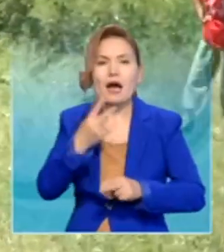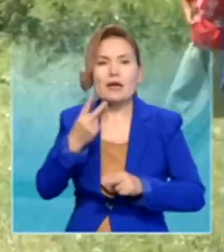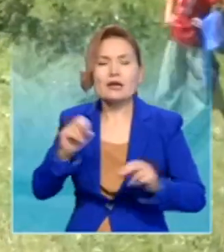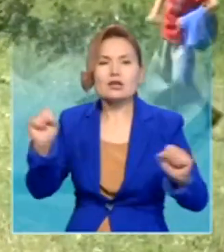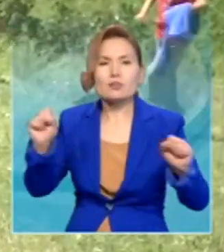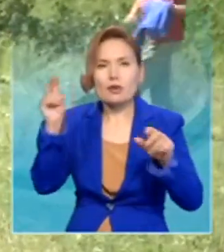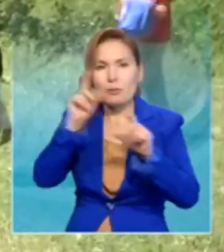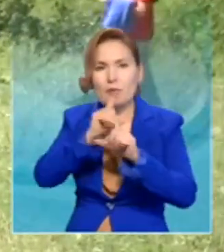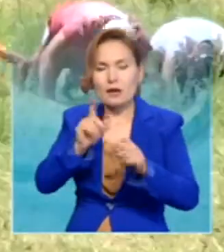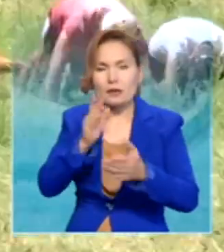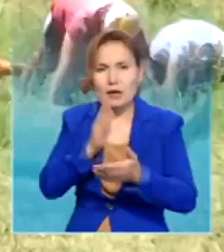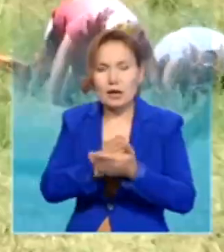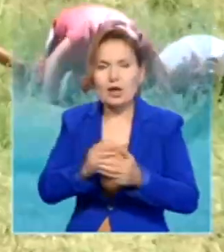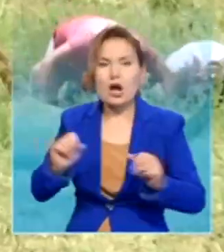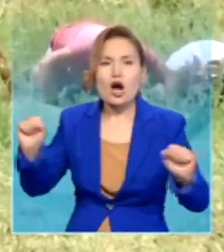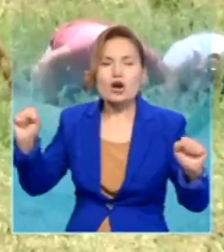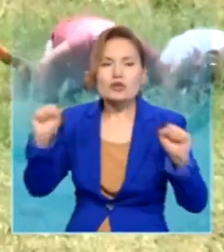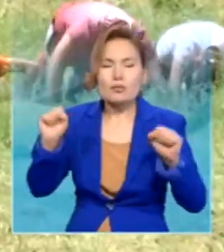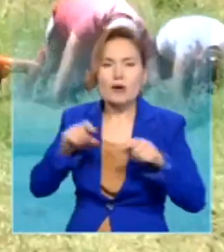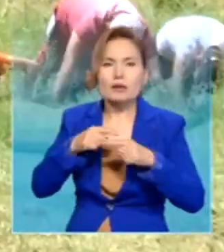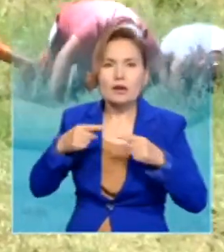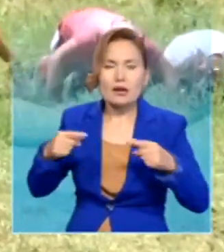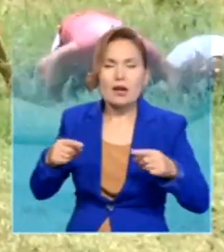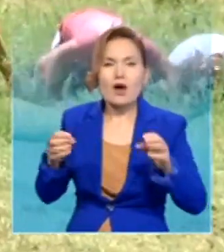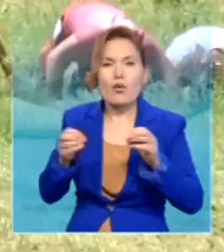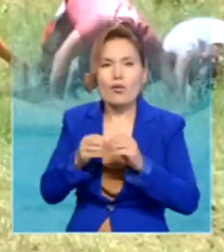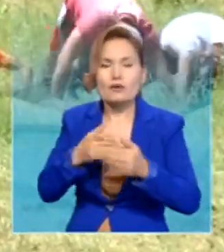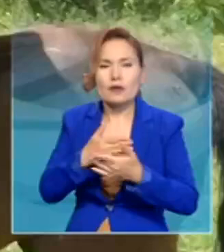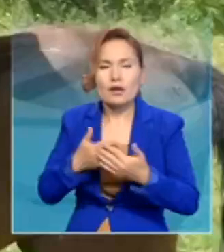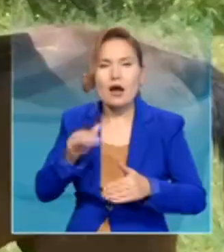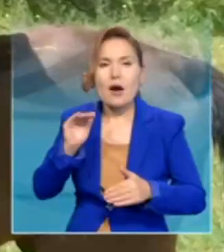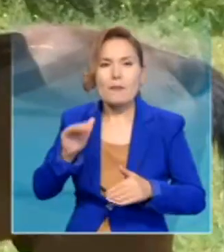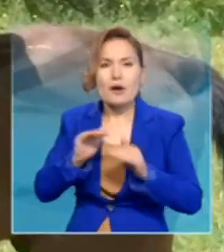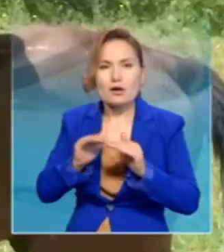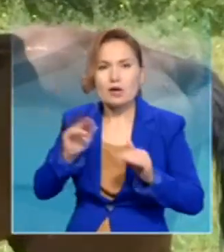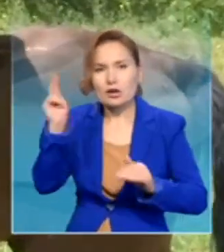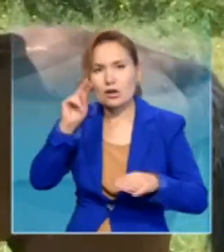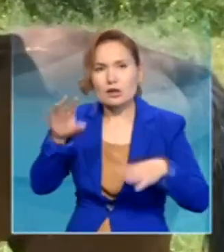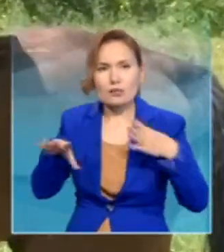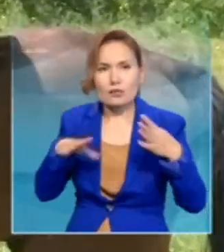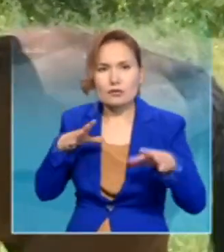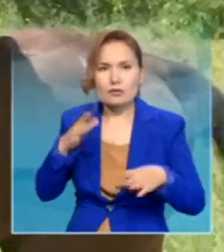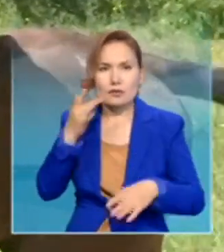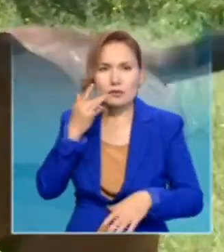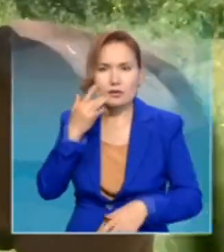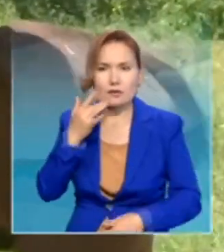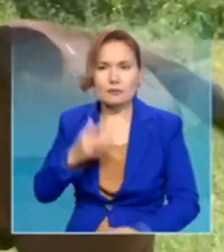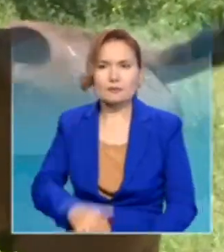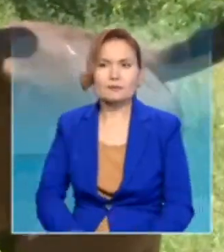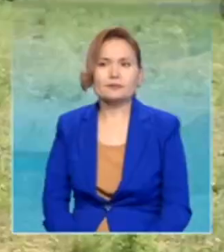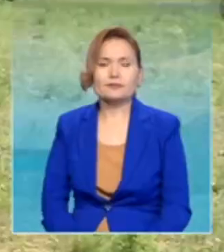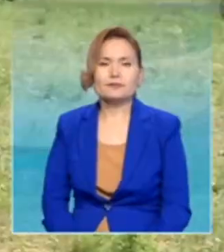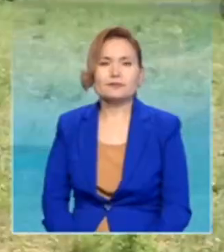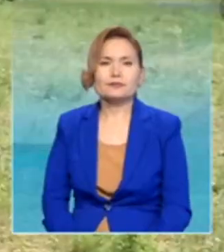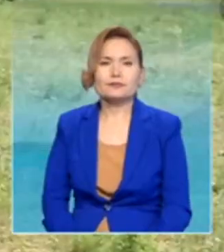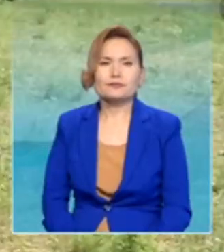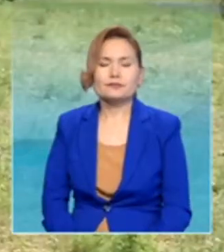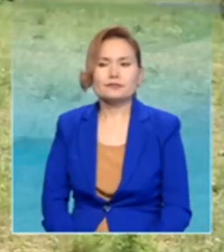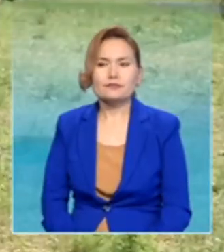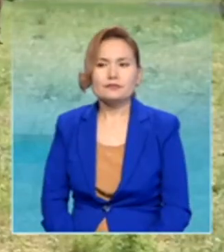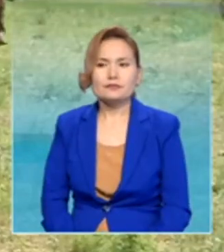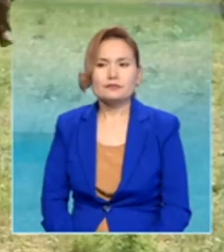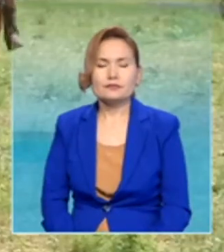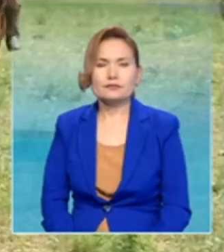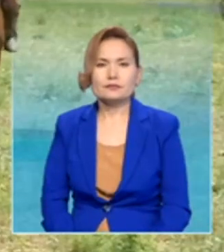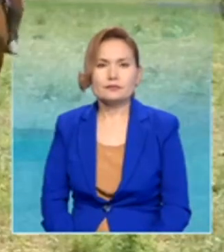спорт мектебі бар. Онда спорттың 10 түрі бойынша 1000-ға жуық жасөспірім жаттығады. Айнұр Ақпаева, Еркін Оразбаев, Қазақстан ұлттық